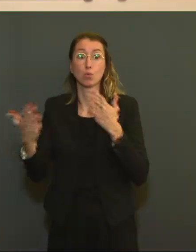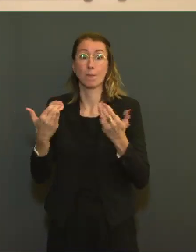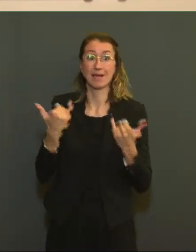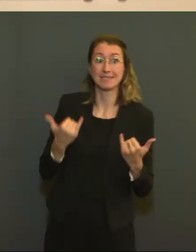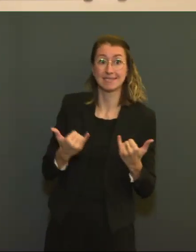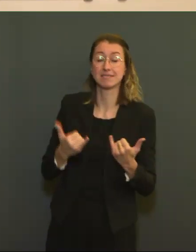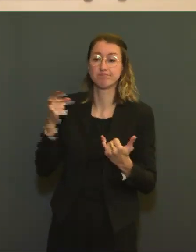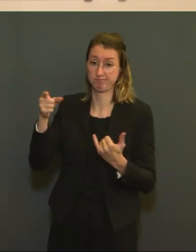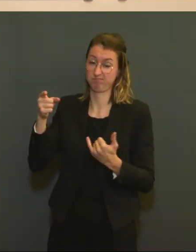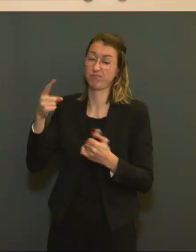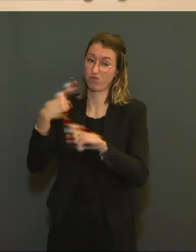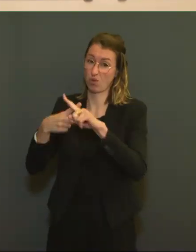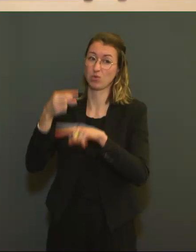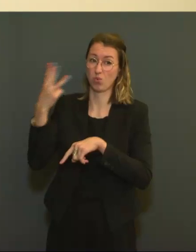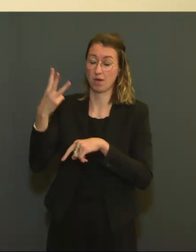notre pays.